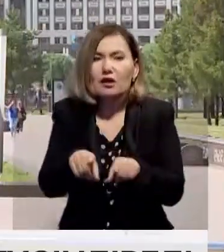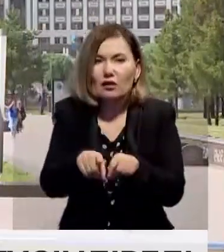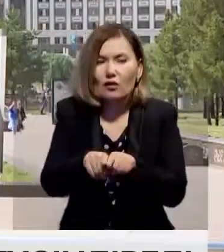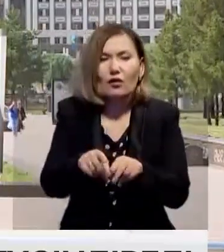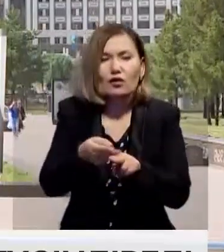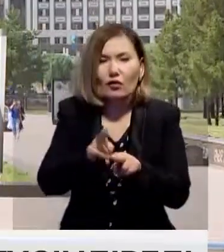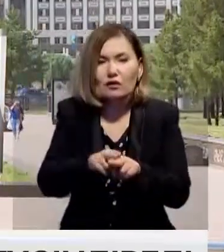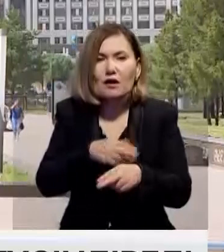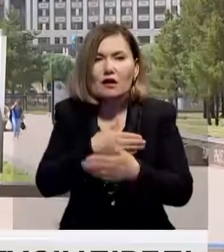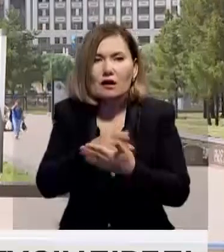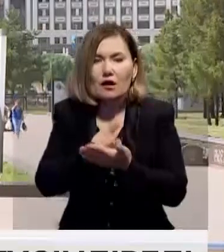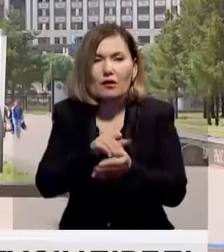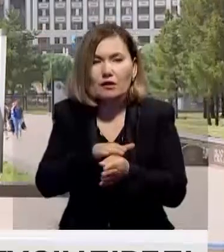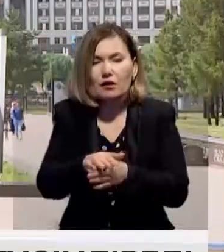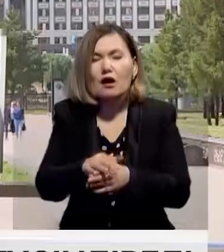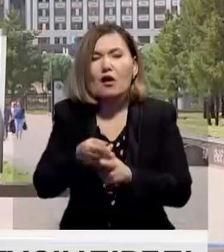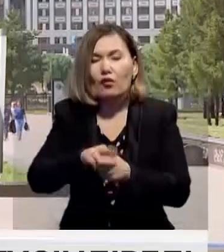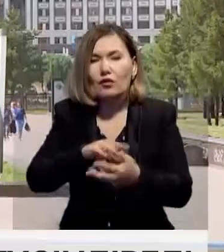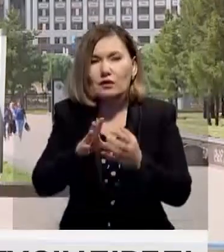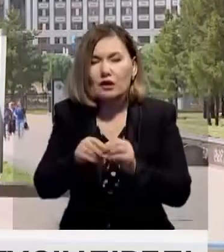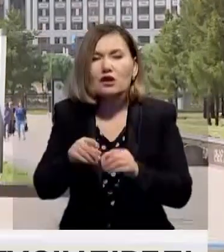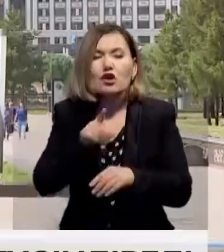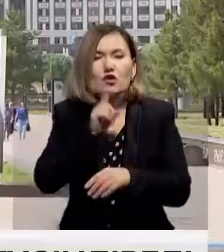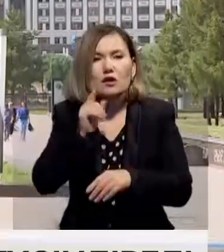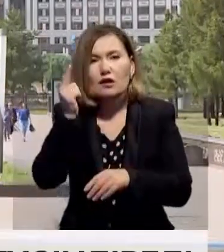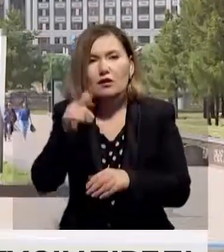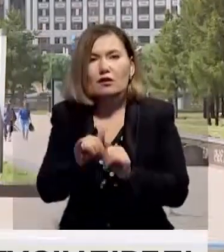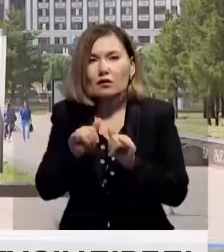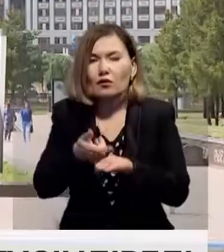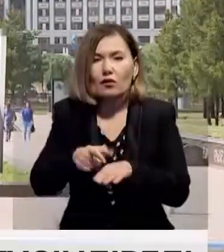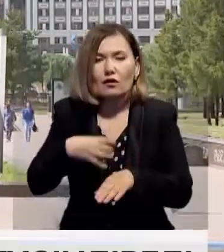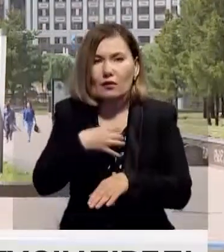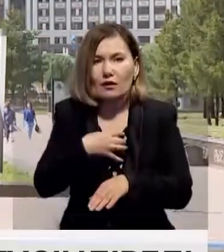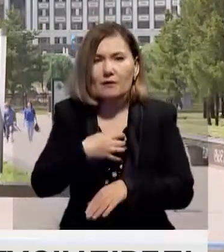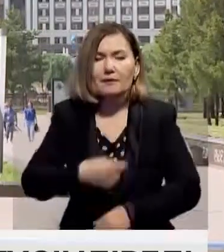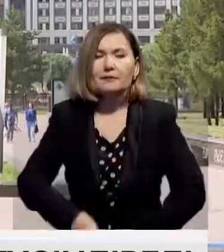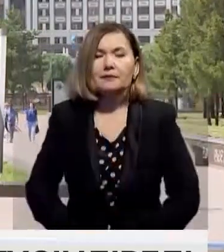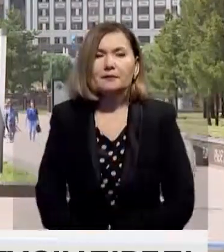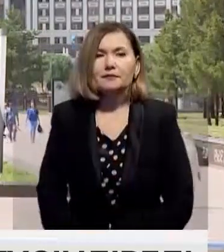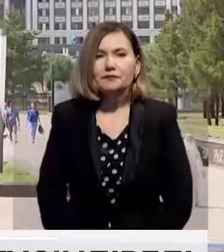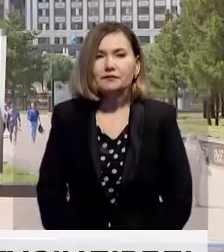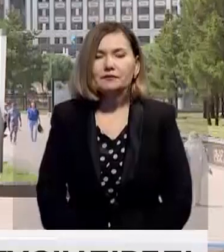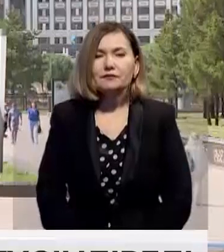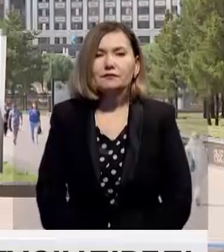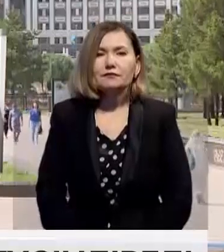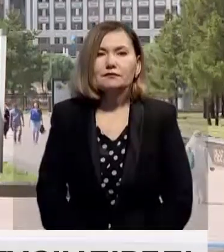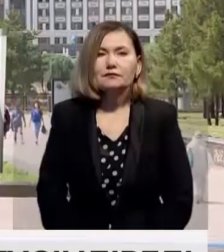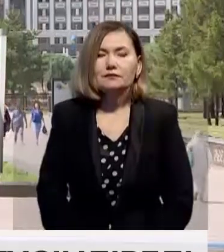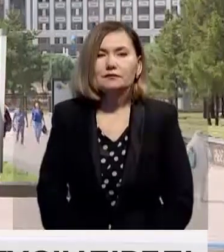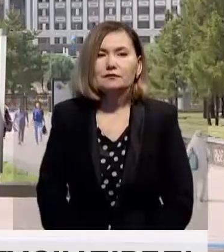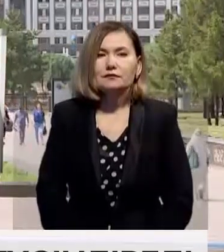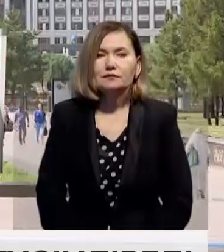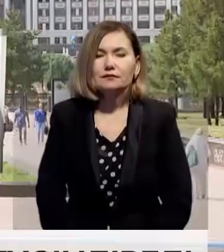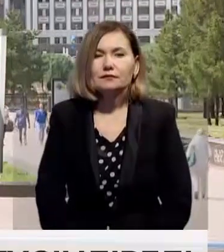босатпайды. Құқықтық сауатсыздықтың салдары ауыр болуы мүмкін. Қорған Қонысбайұлы, Артур Гарышников,